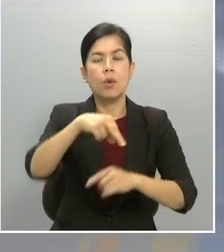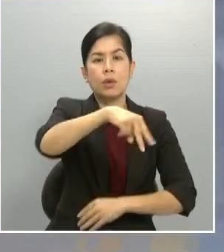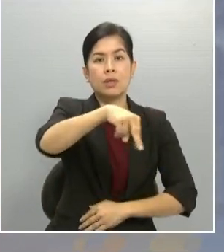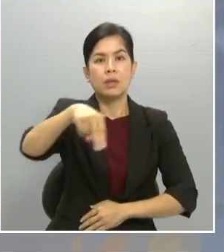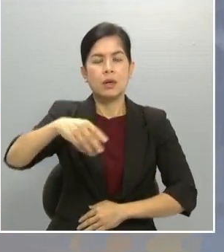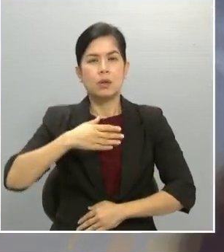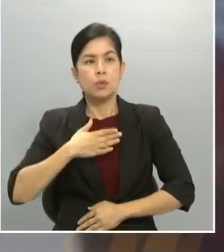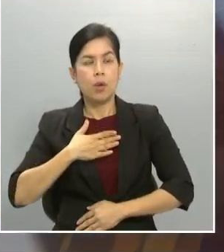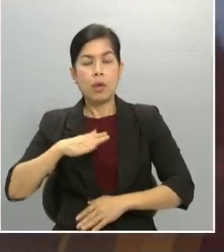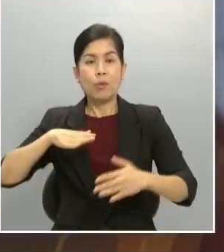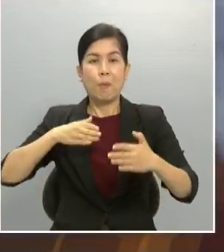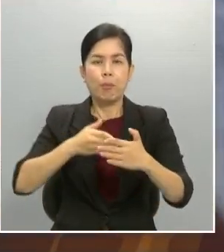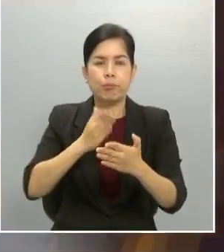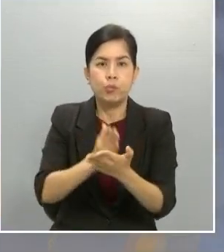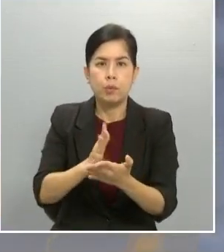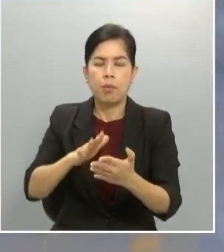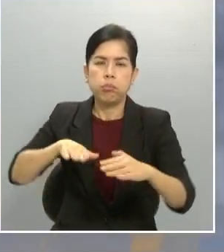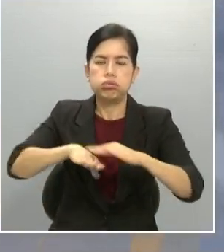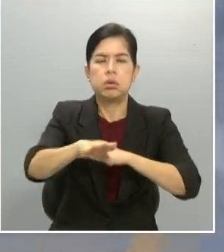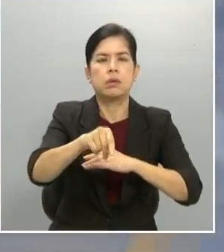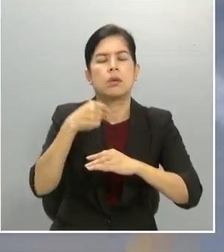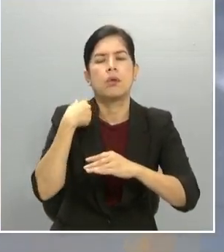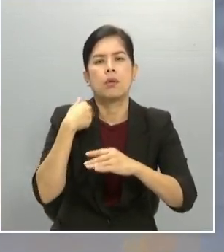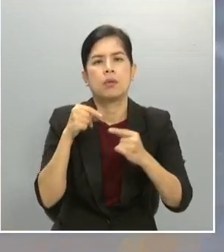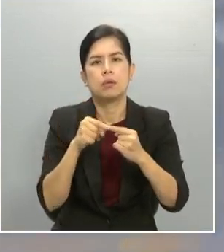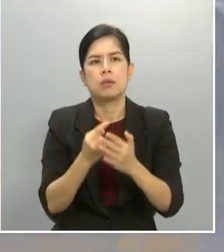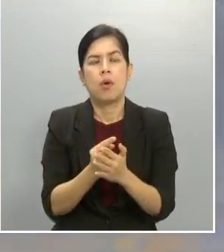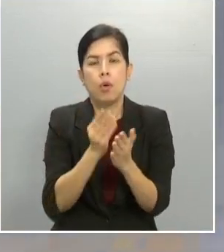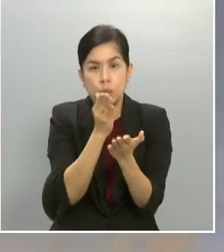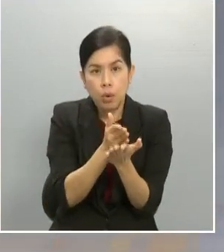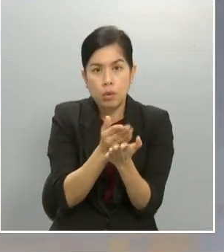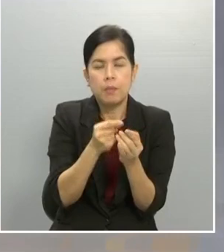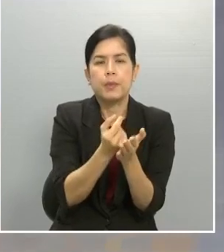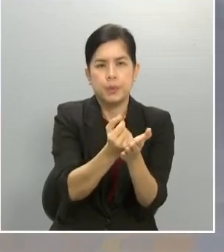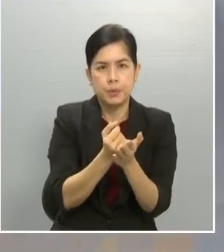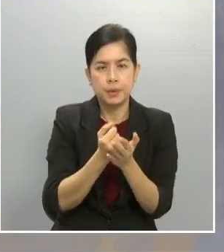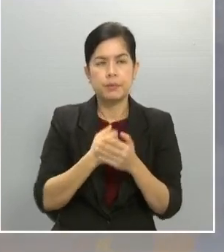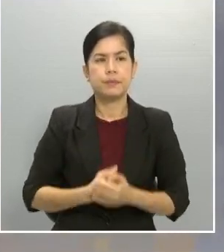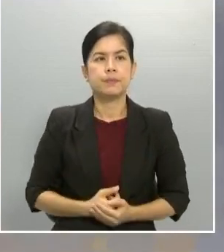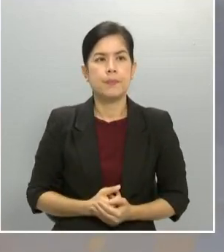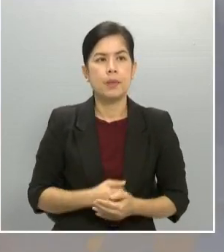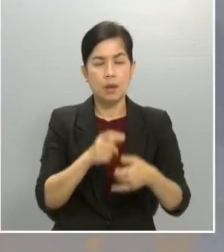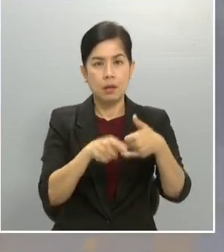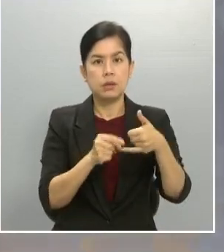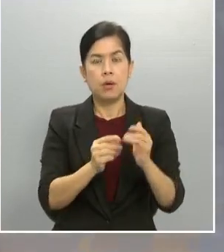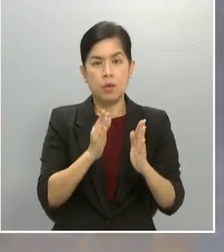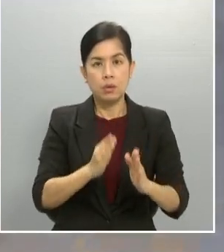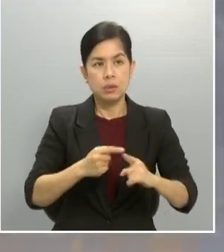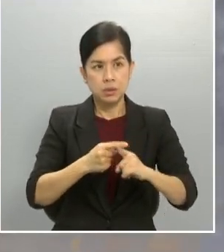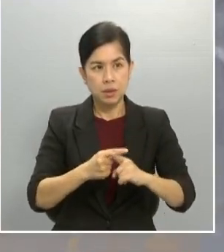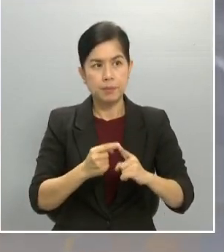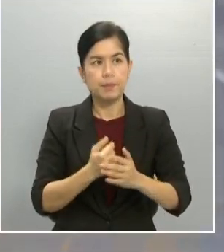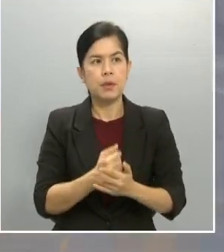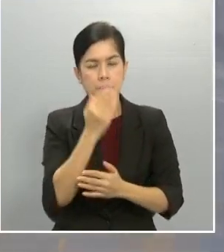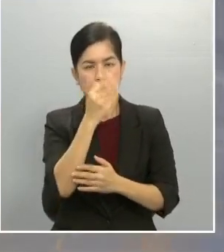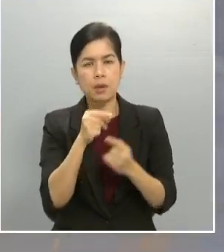างกระเด็นไปไกลกว่า10เมตรก็รีบจอดรถแล้วก็เข้าไปช่วยผู้บาดเจ็บยังมีสติอยู่นะคะตอนที่เธอเข้